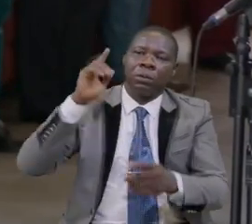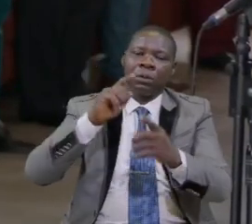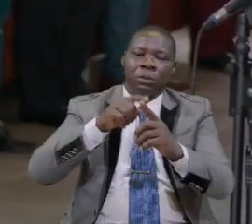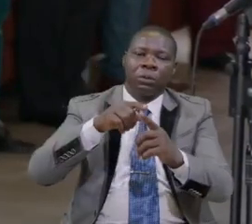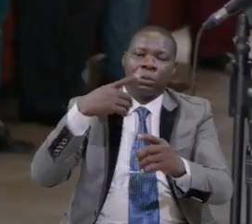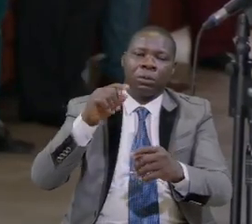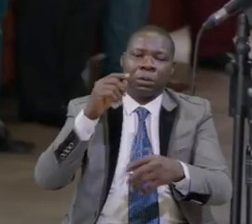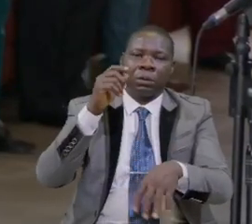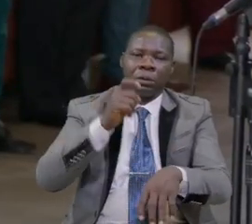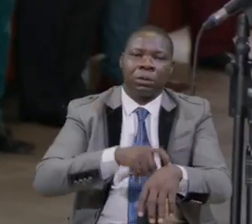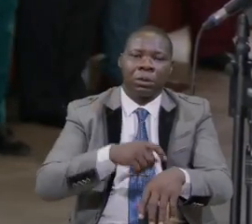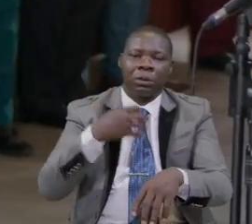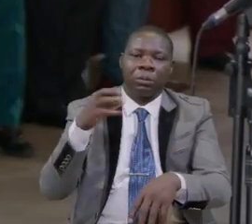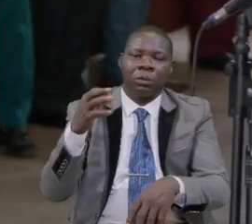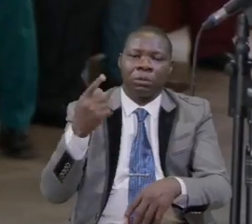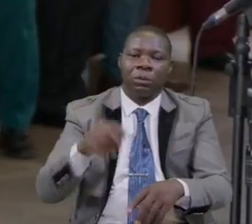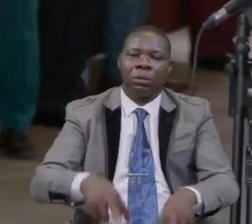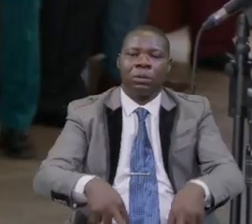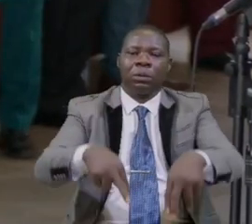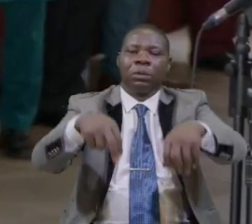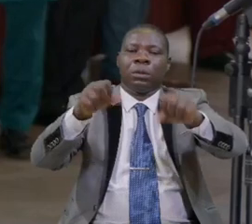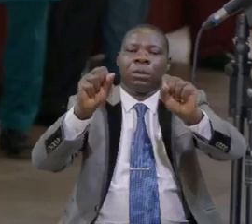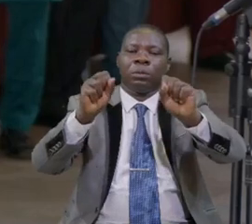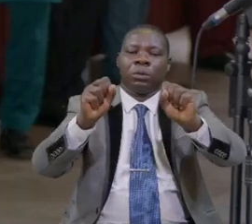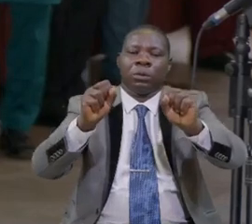Suivre jusqu'au moment de l'enlèvement